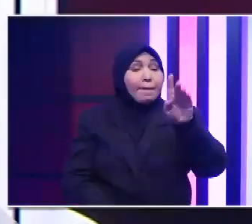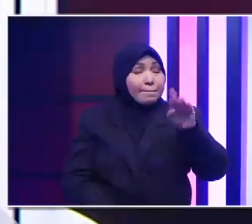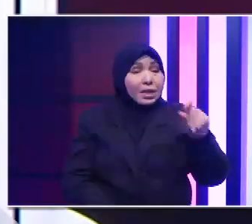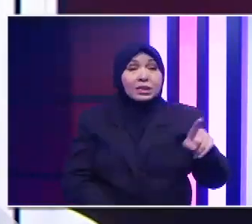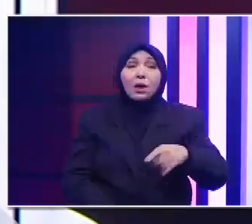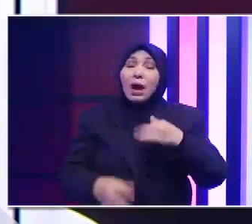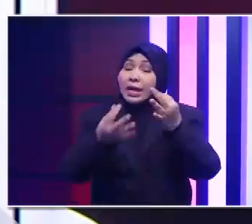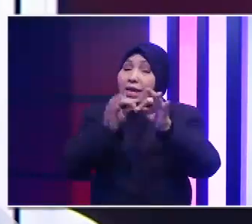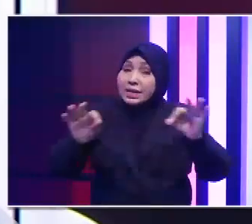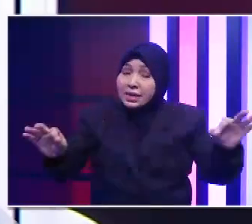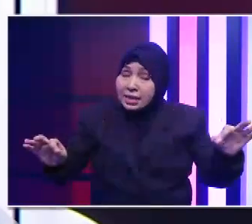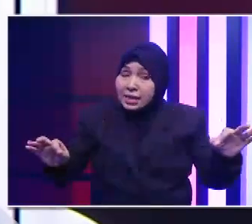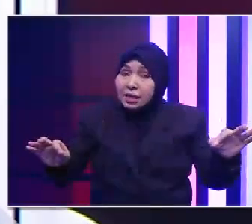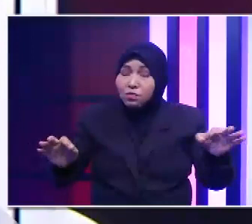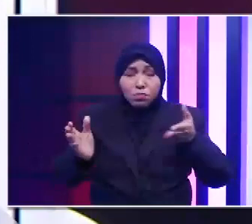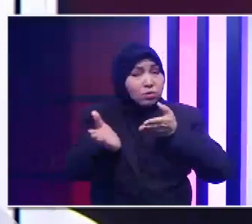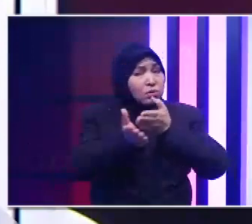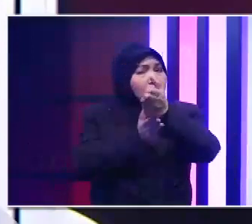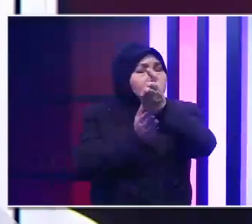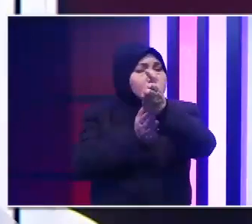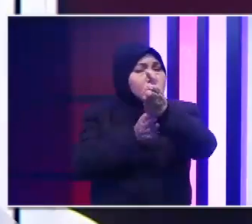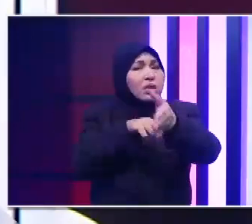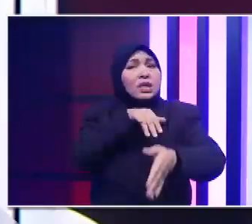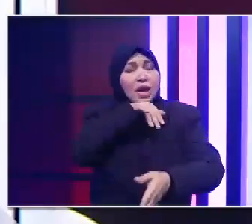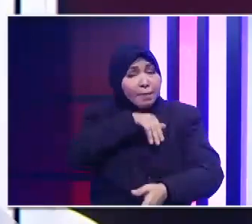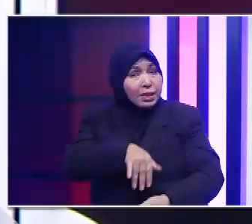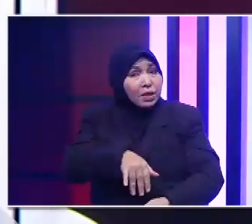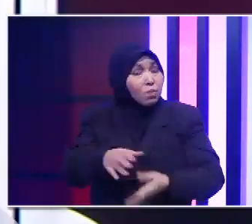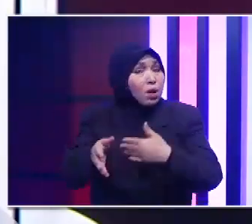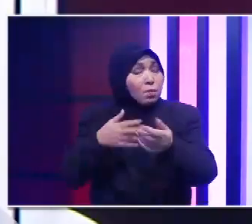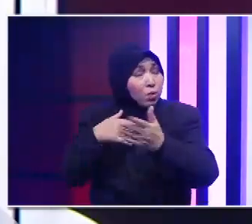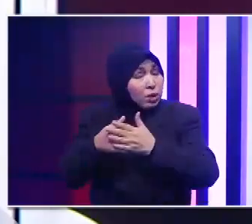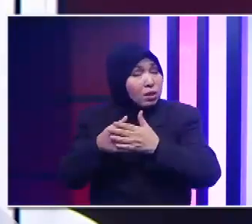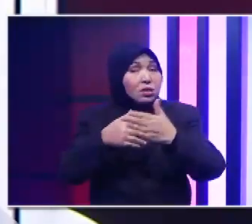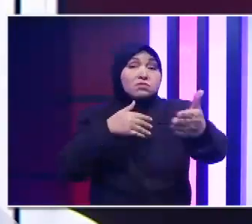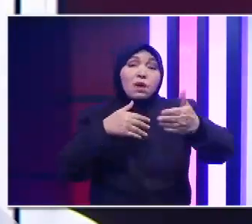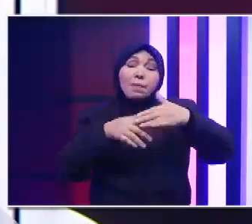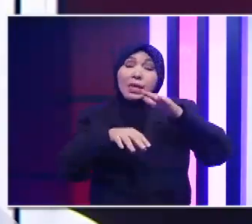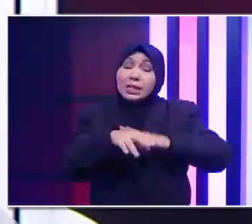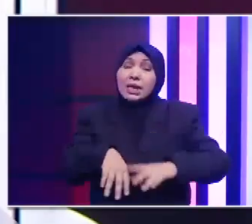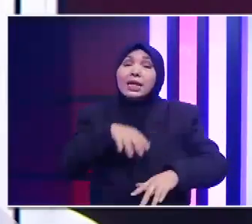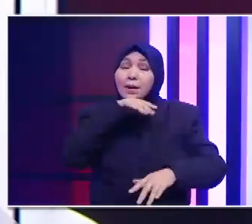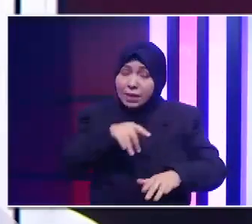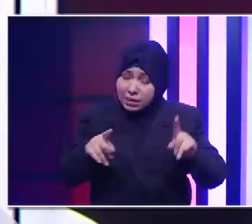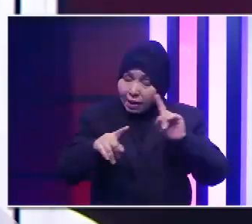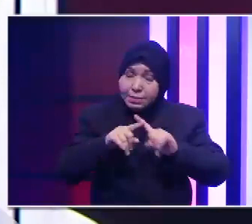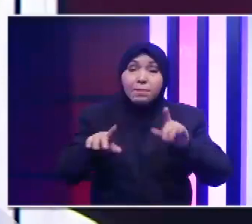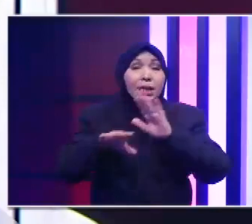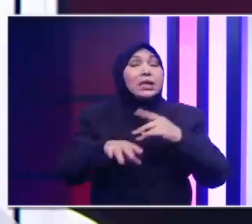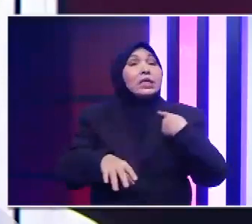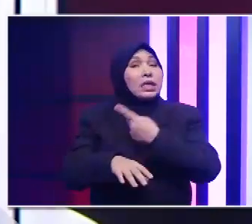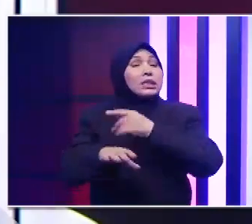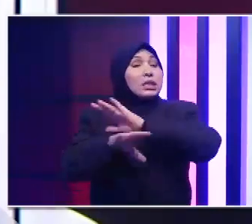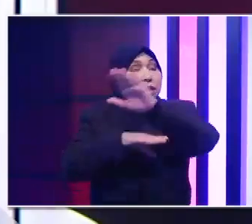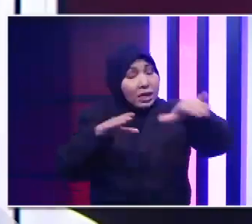atau kita katakan Ayah ini direct kepada nabi Walaupun dia merujuk kepada nabi tetapi sebenarnya D merujuk juga kepada kita semua